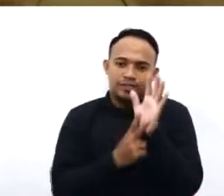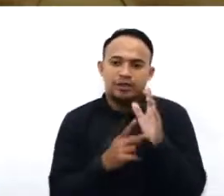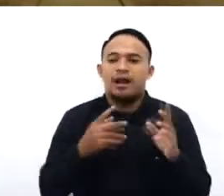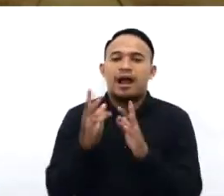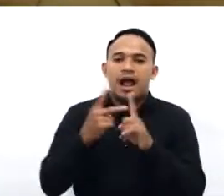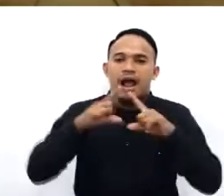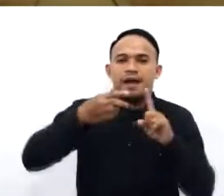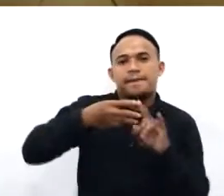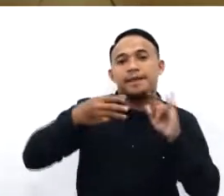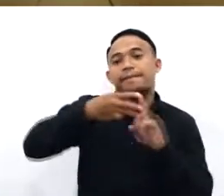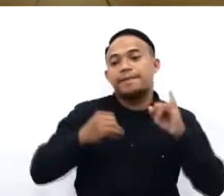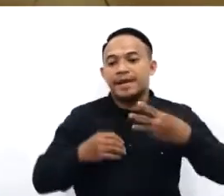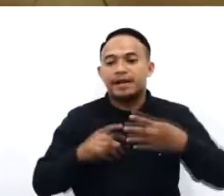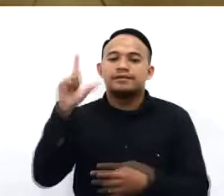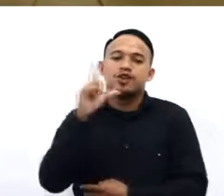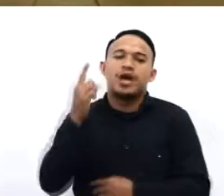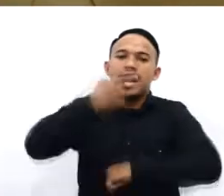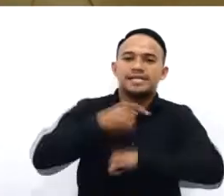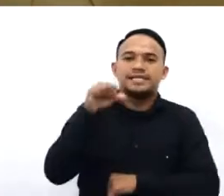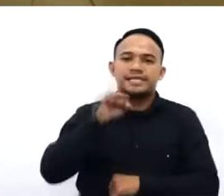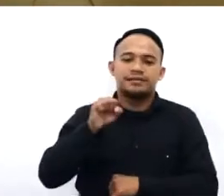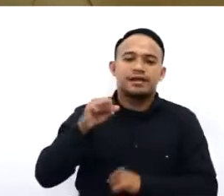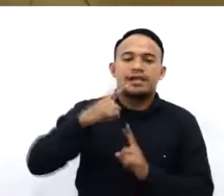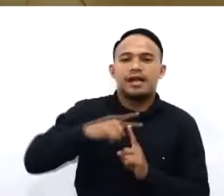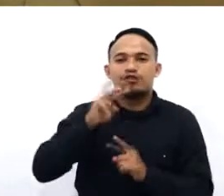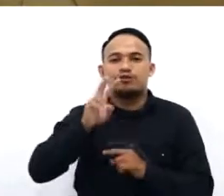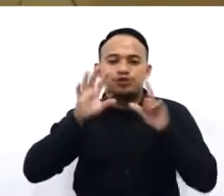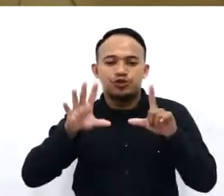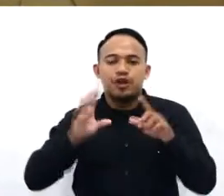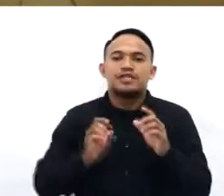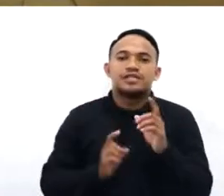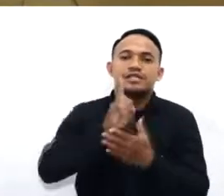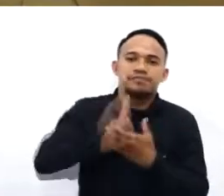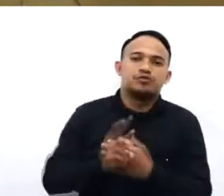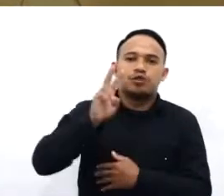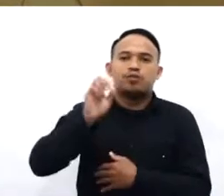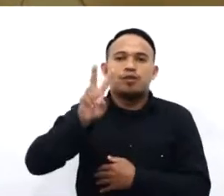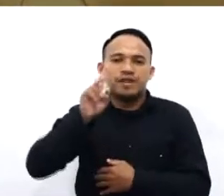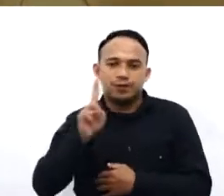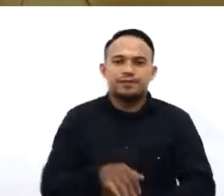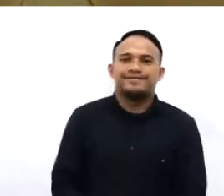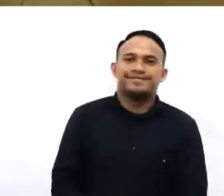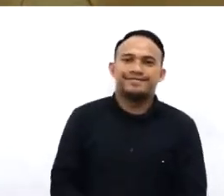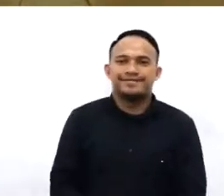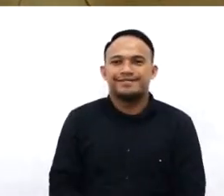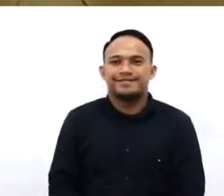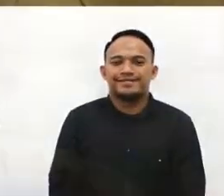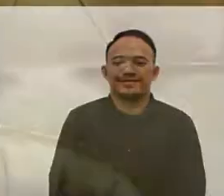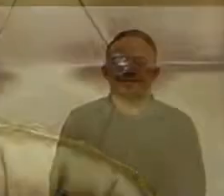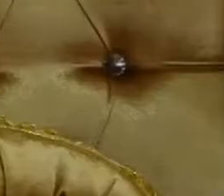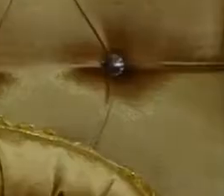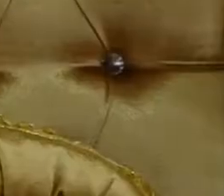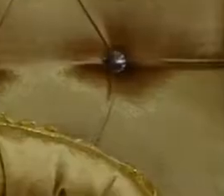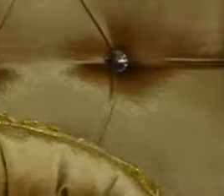PTT atau GTT di Rumah Sakit Ainun Habibie Linggoto pada Senin 27 Desember